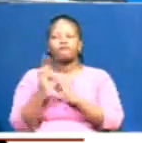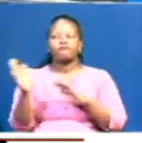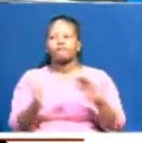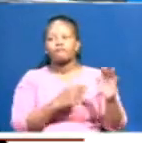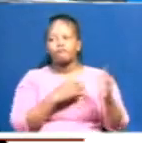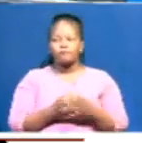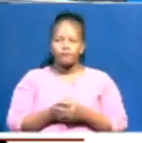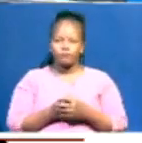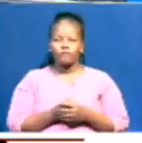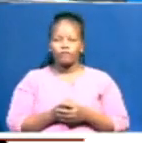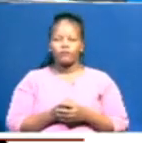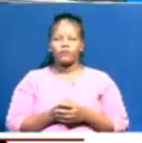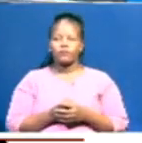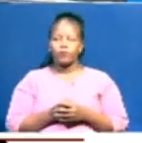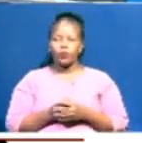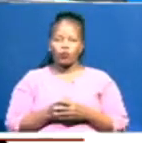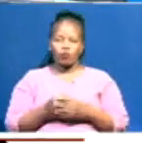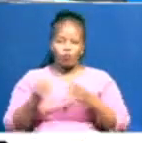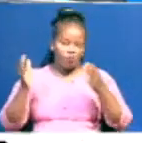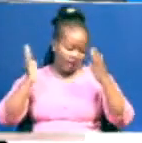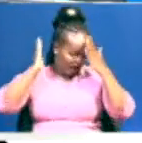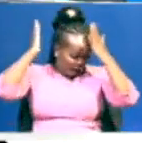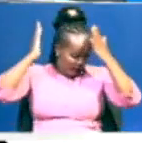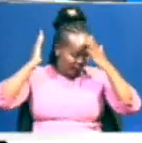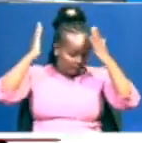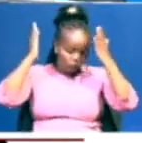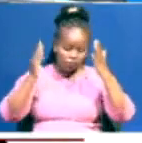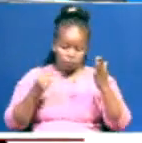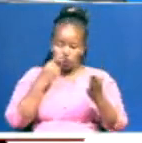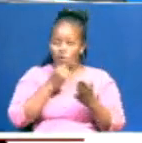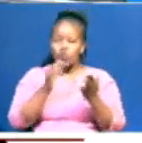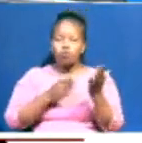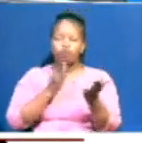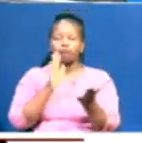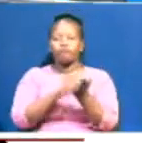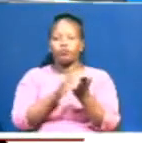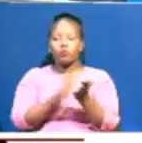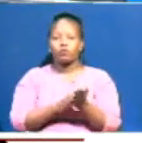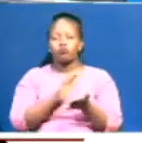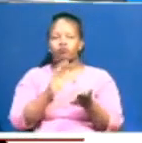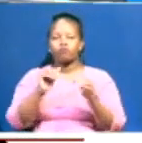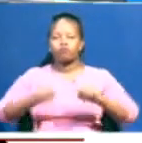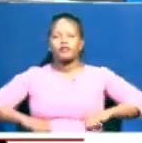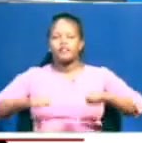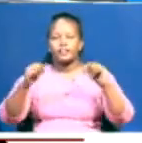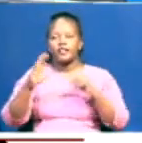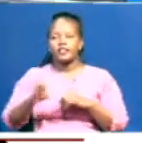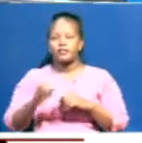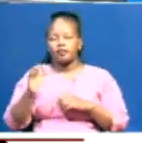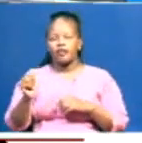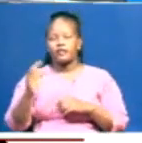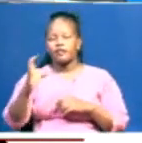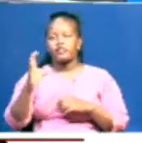Askofu David Oginde, ambaye amependekezwa kuwa mwenyekiti wa tume ya kupambana na ufisadi, amesema atabuni